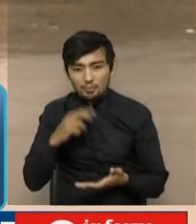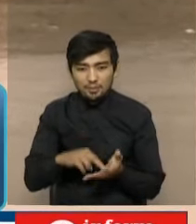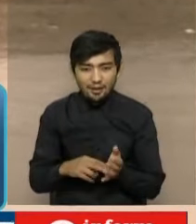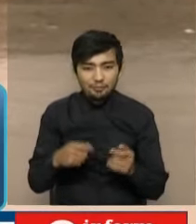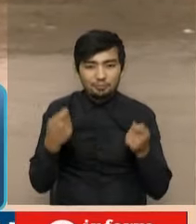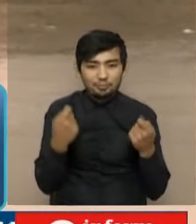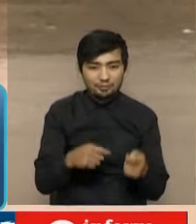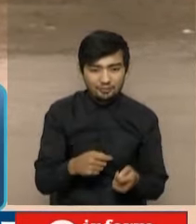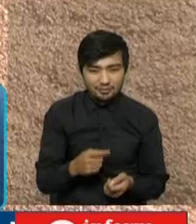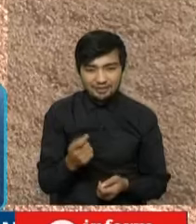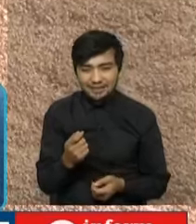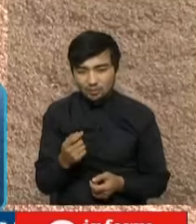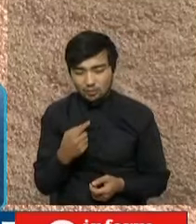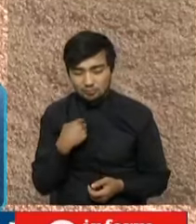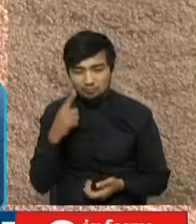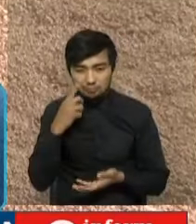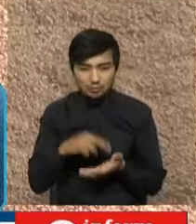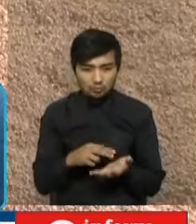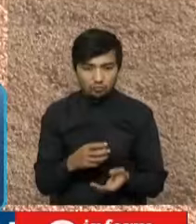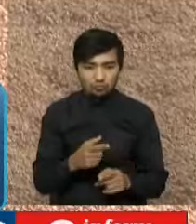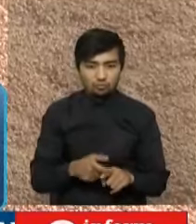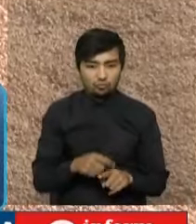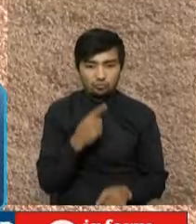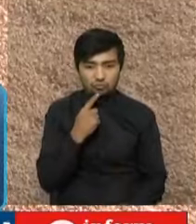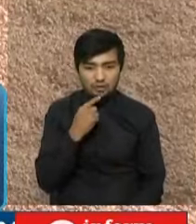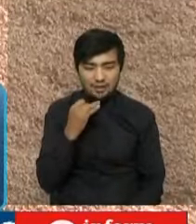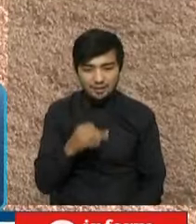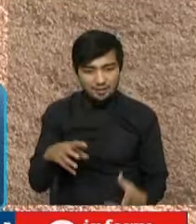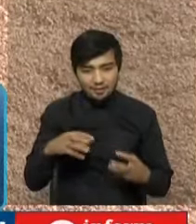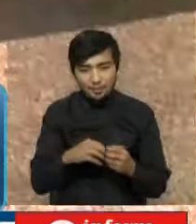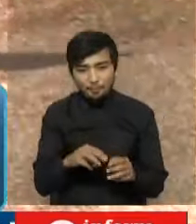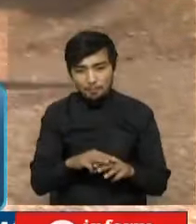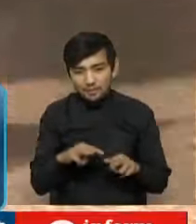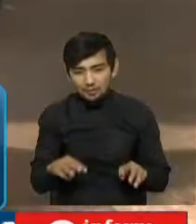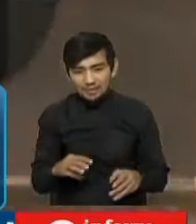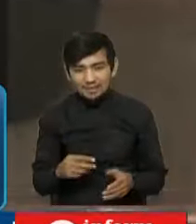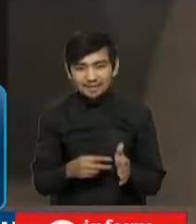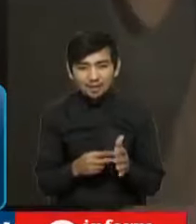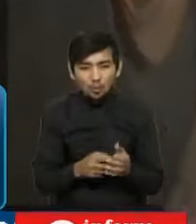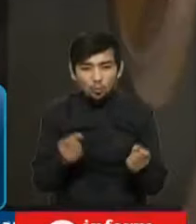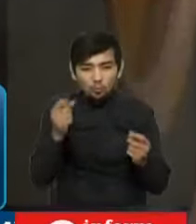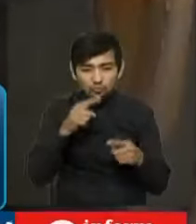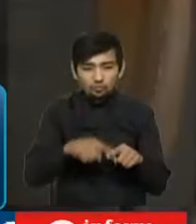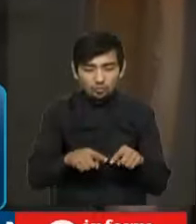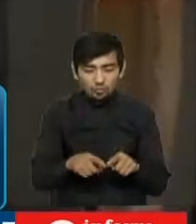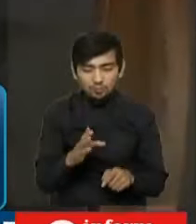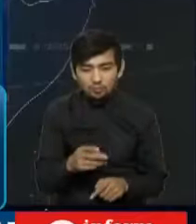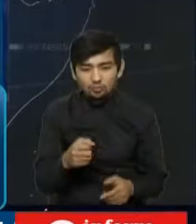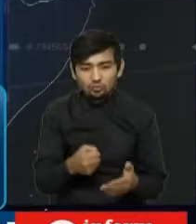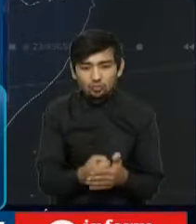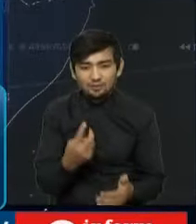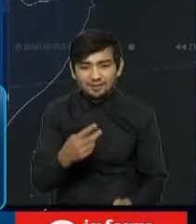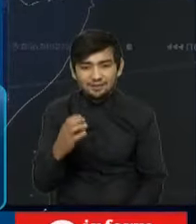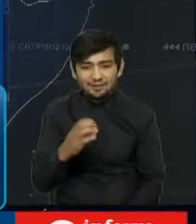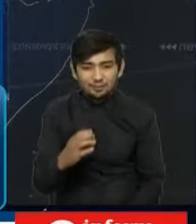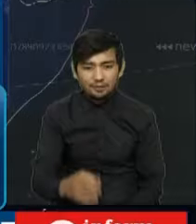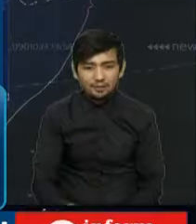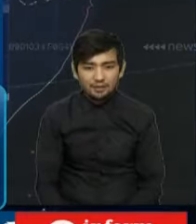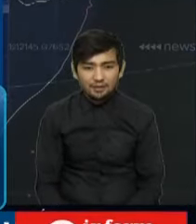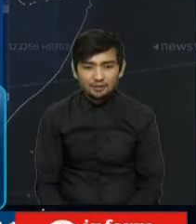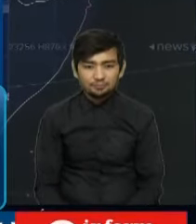продажи зерна очень сложно. Между тем, в Минсельхозе уверяют, что цены станут известны уже на днях, до 20 сентября. Эта корпорация